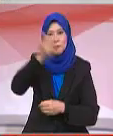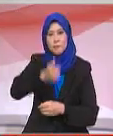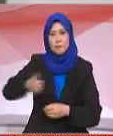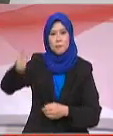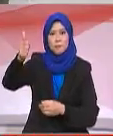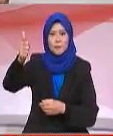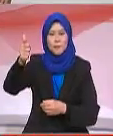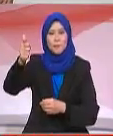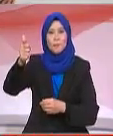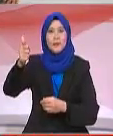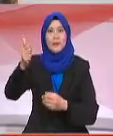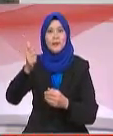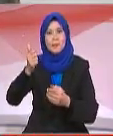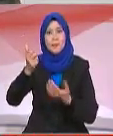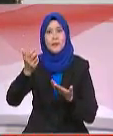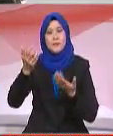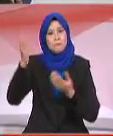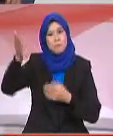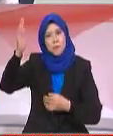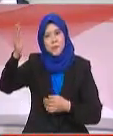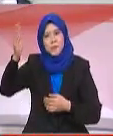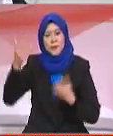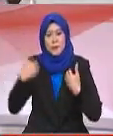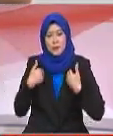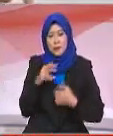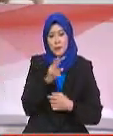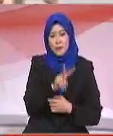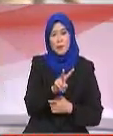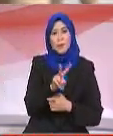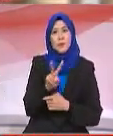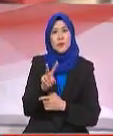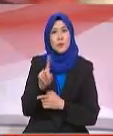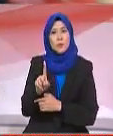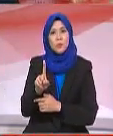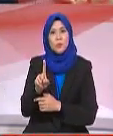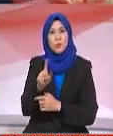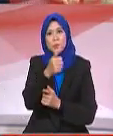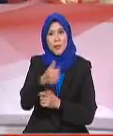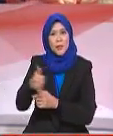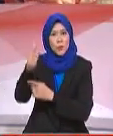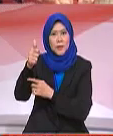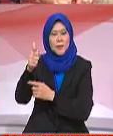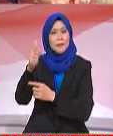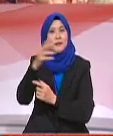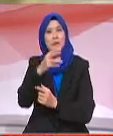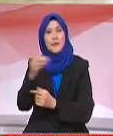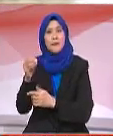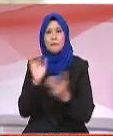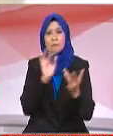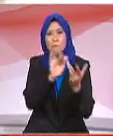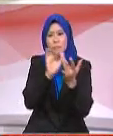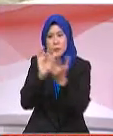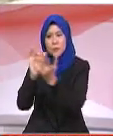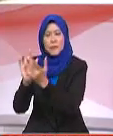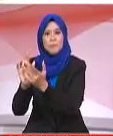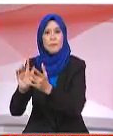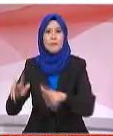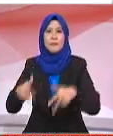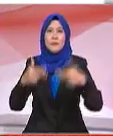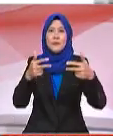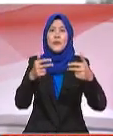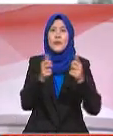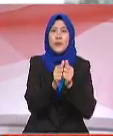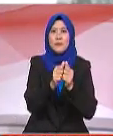pengetua-pengetua secara direct. Kita ada 221 pengetua dan kita berhubung secara langsung